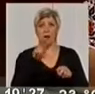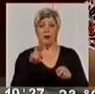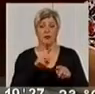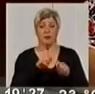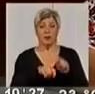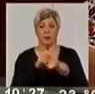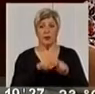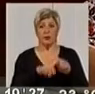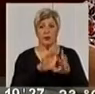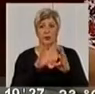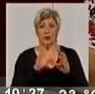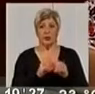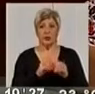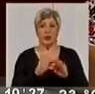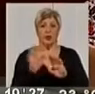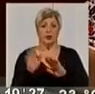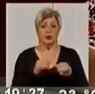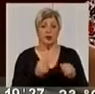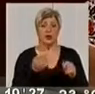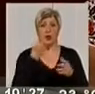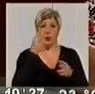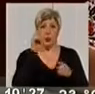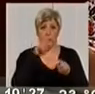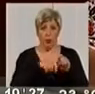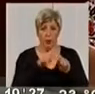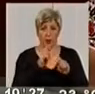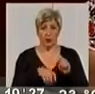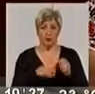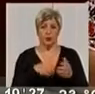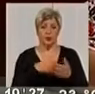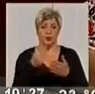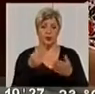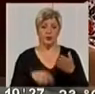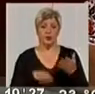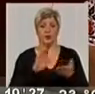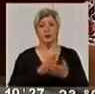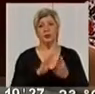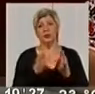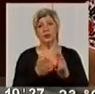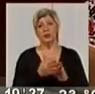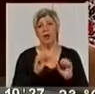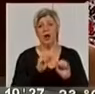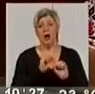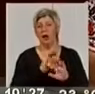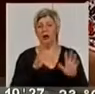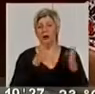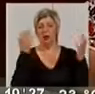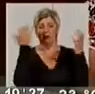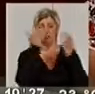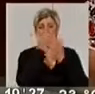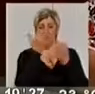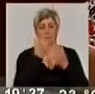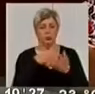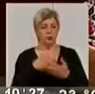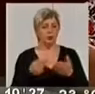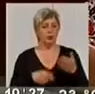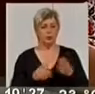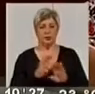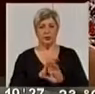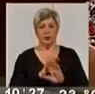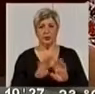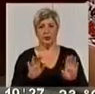тоді тільки після побаченого підписуємо відповідні договори, а не просто всліпую, відкривши тендерні пропозиції,